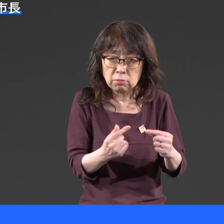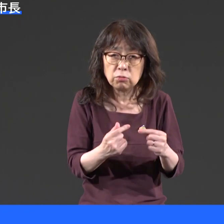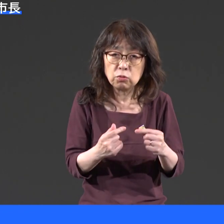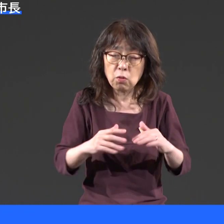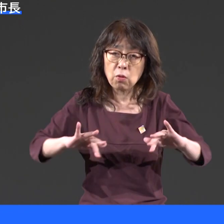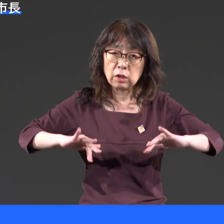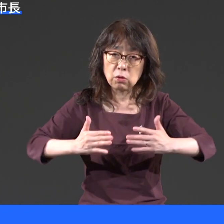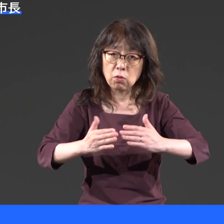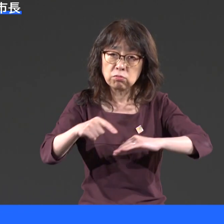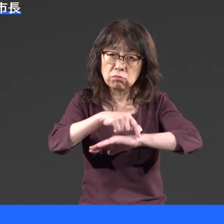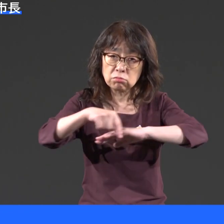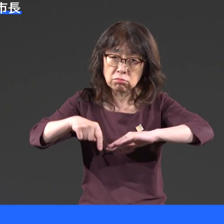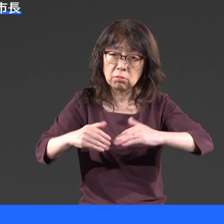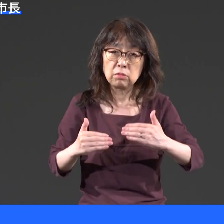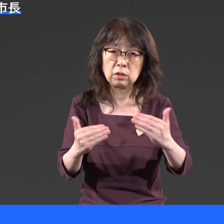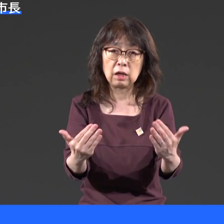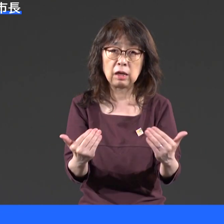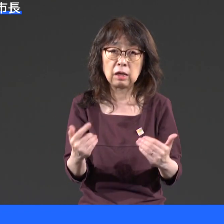っています。